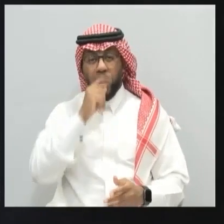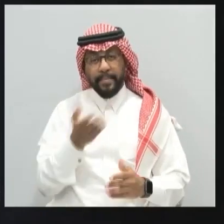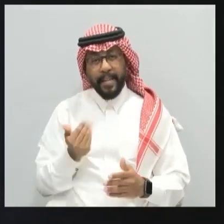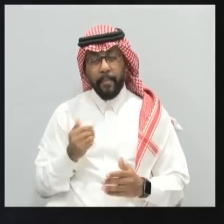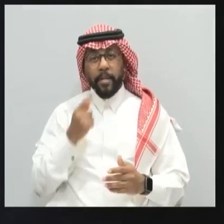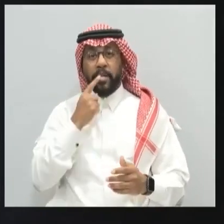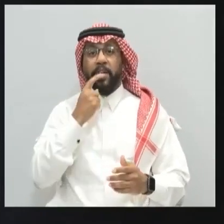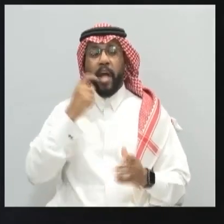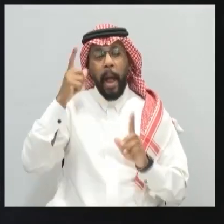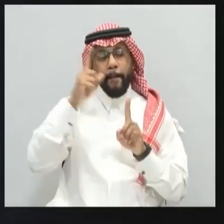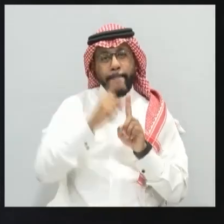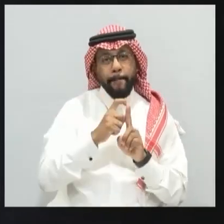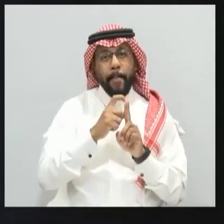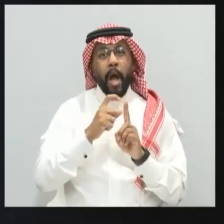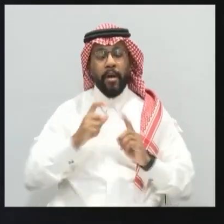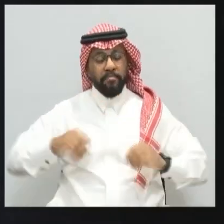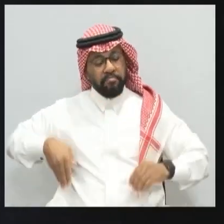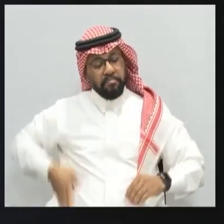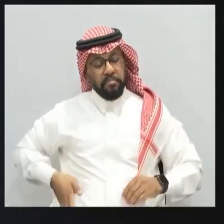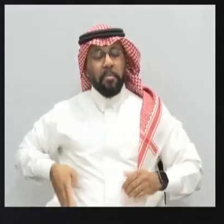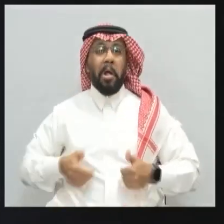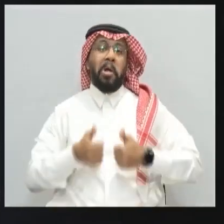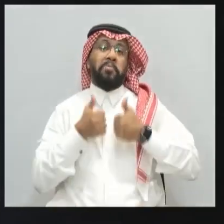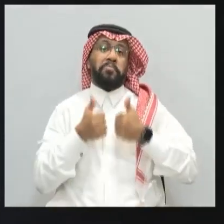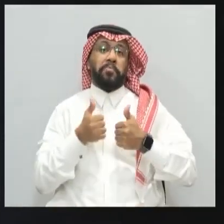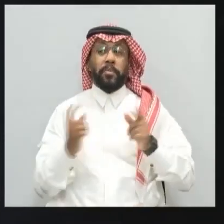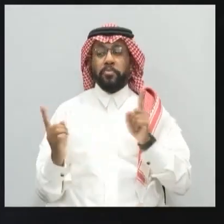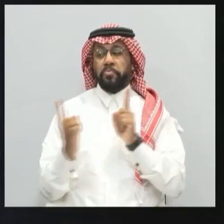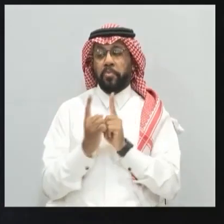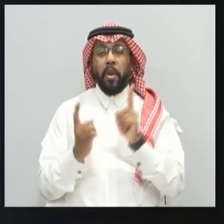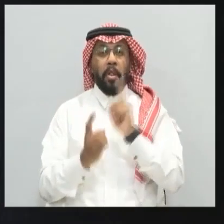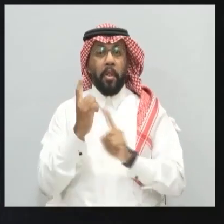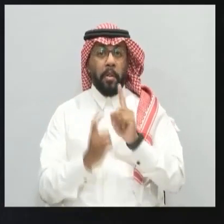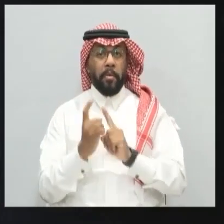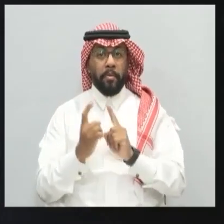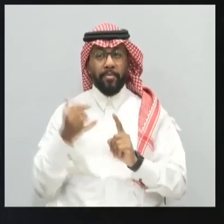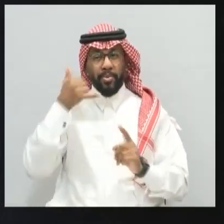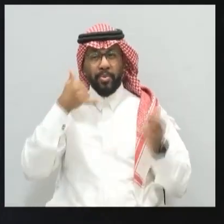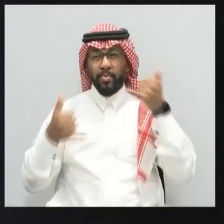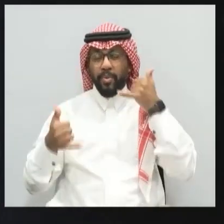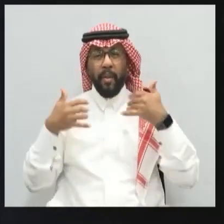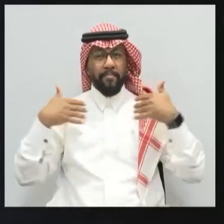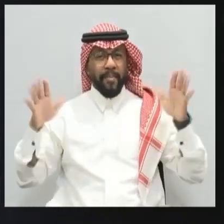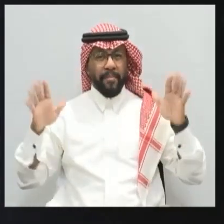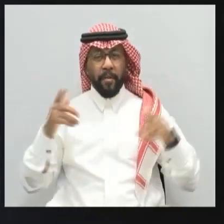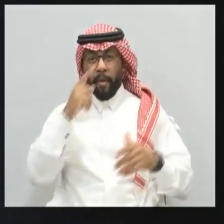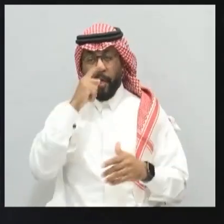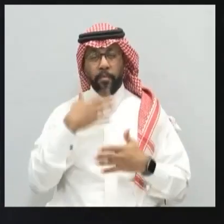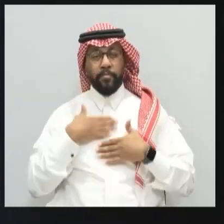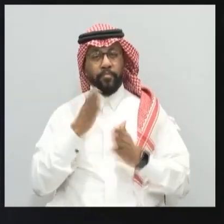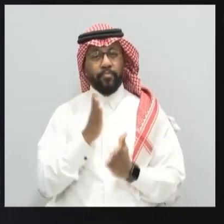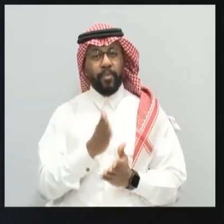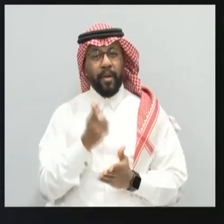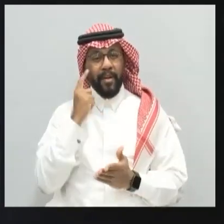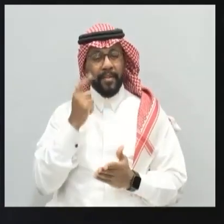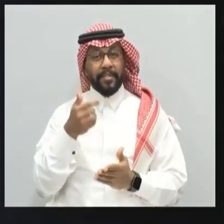وهذا قد لا يعطي كذلك انطباع جيد عنك اذا حدث وان اتاك اتصال او اشعار او غير ذلك قد